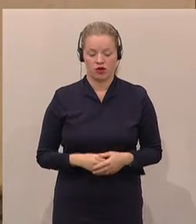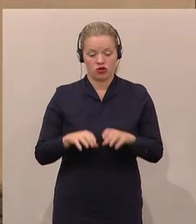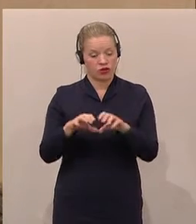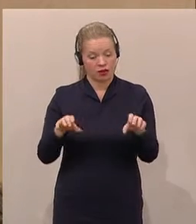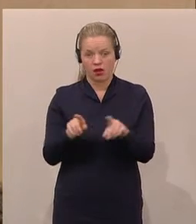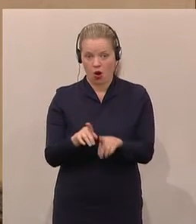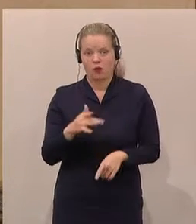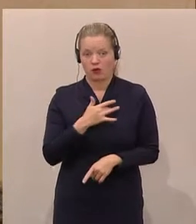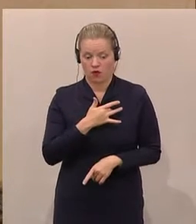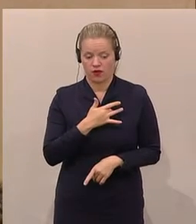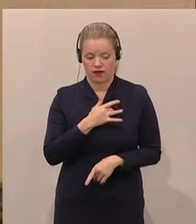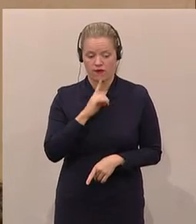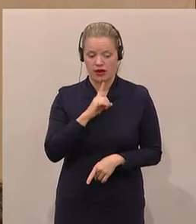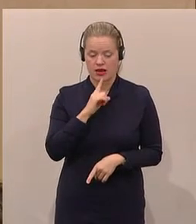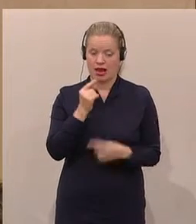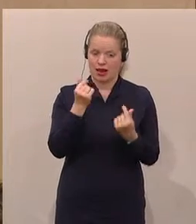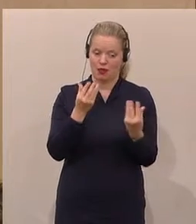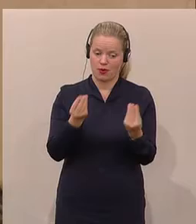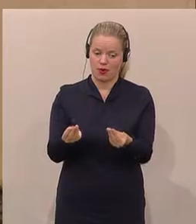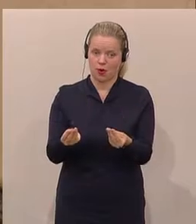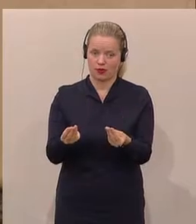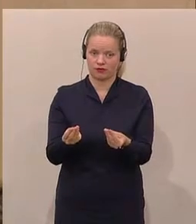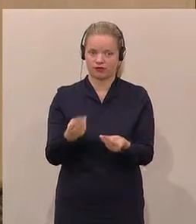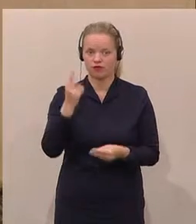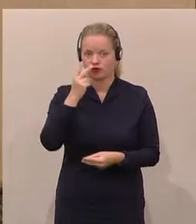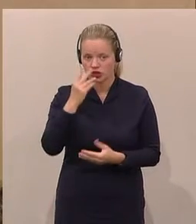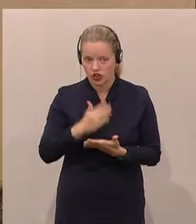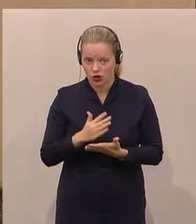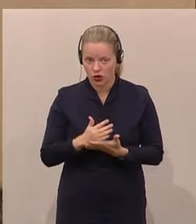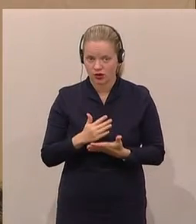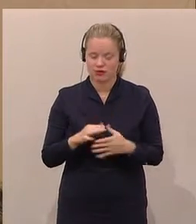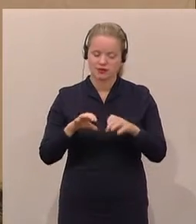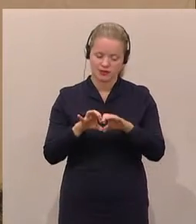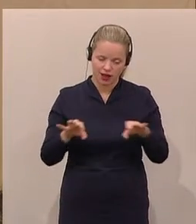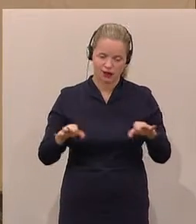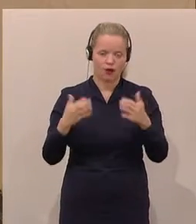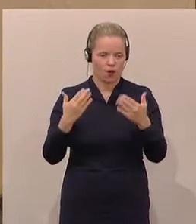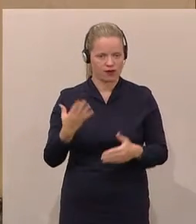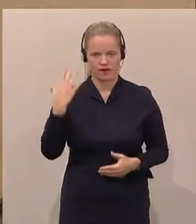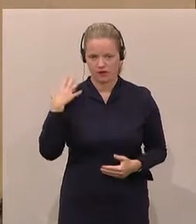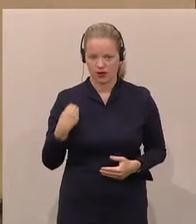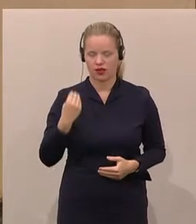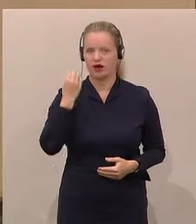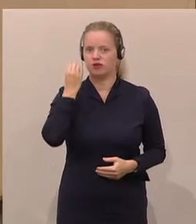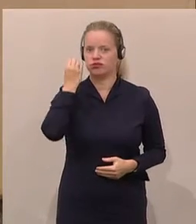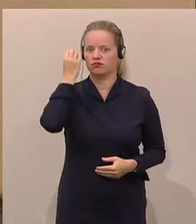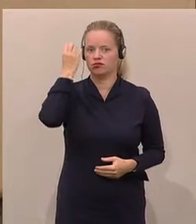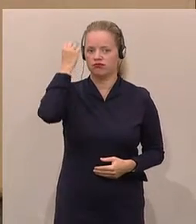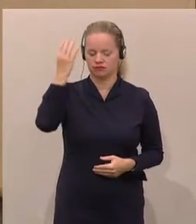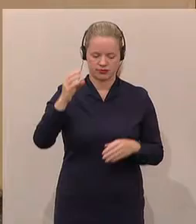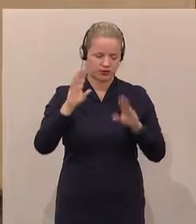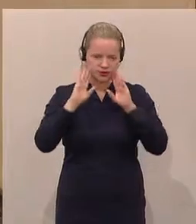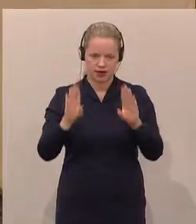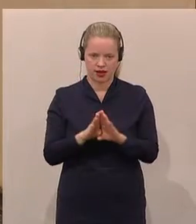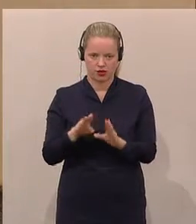Geldflüssen, dann kann man verstehen, warum der Standard auch heute wieder alle möglichen Fantasien in seine Zeitungen schreibt.